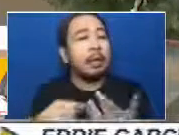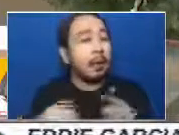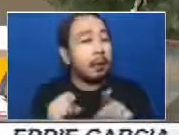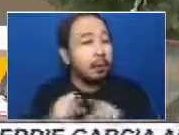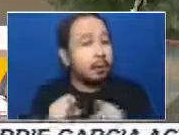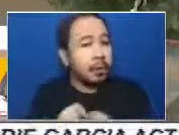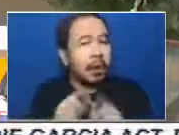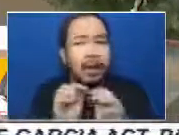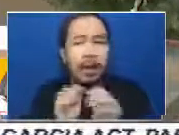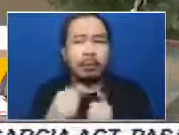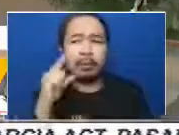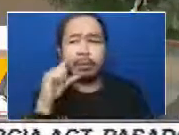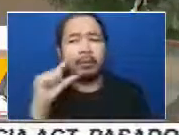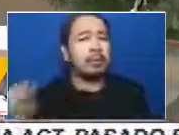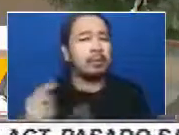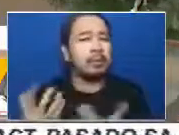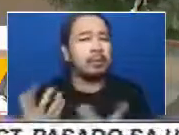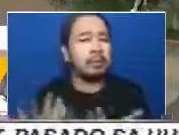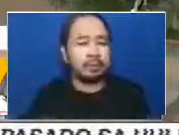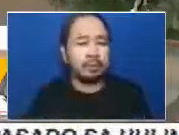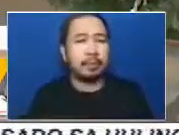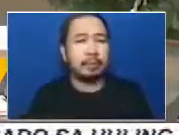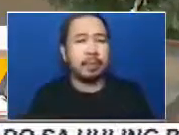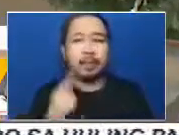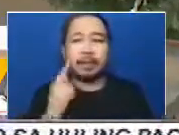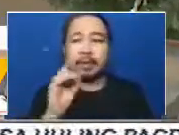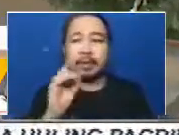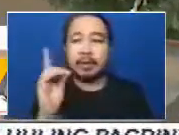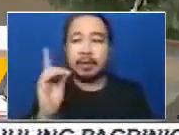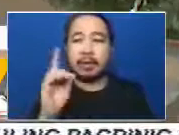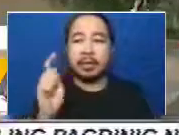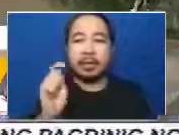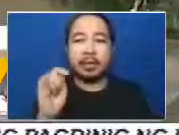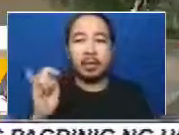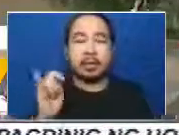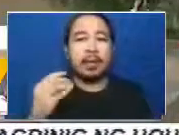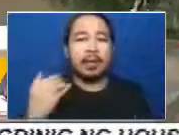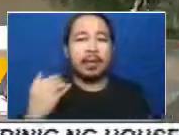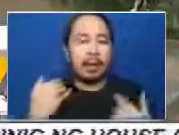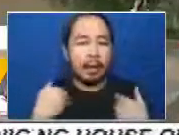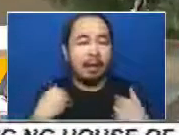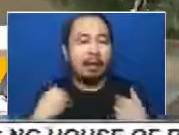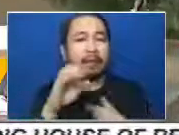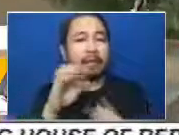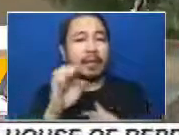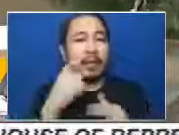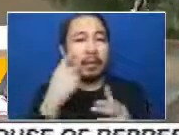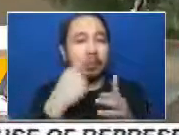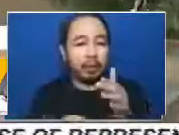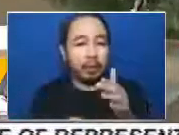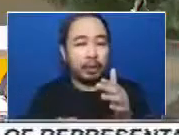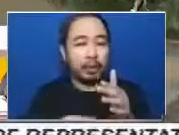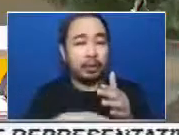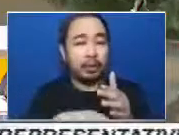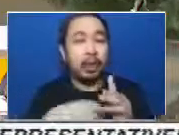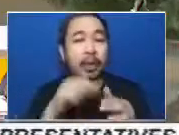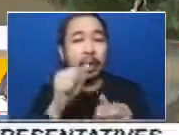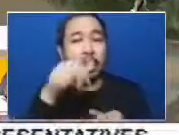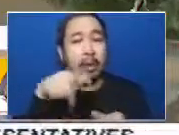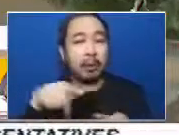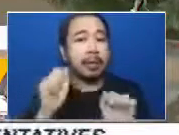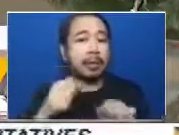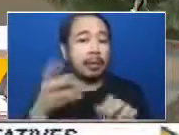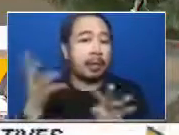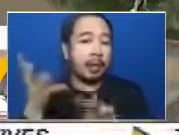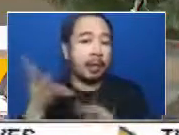alam naman natin, marami tayong mga liblib na puok na humahango lang yung mga negosyante sa